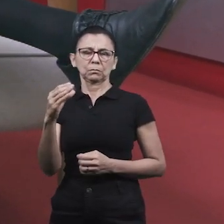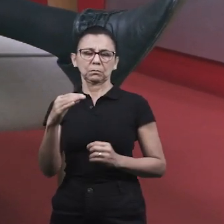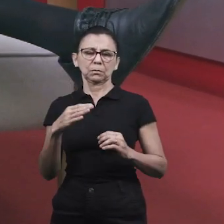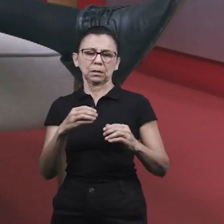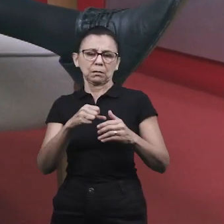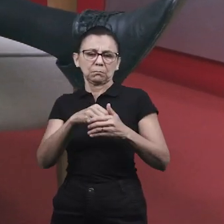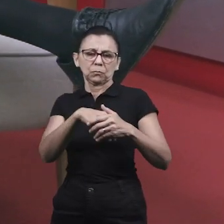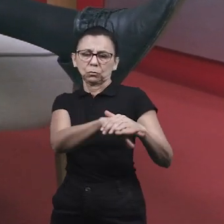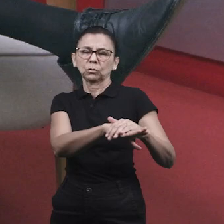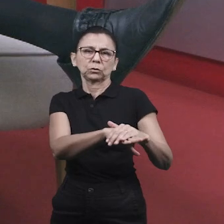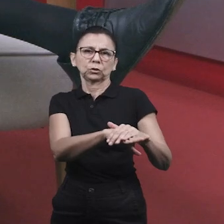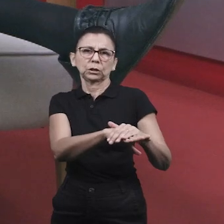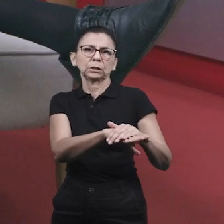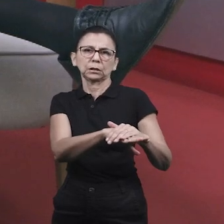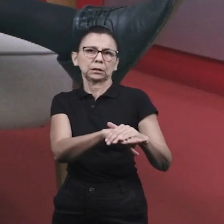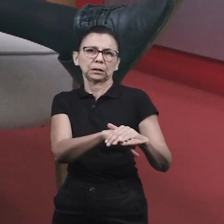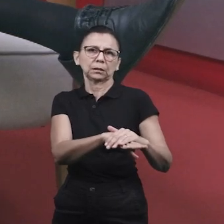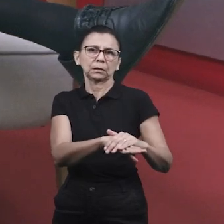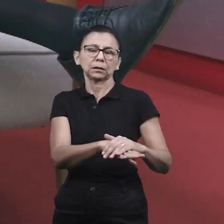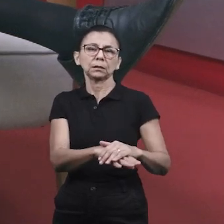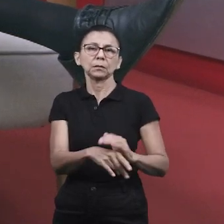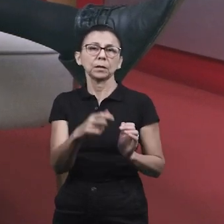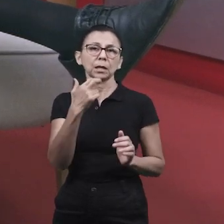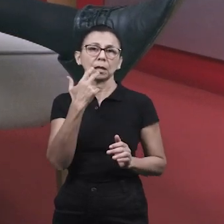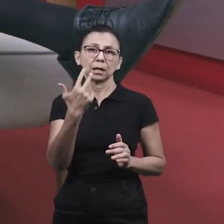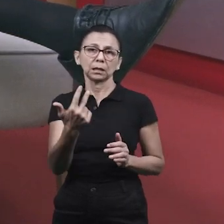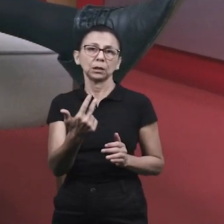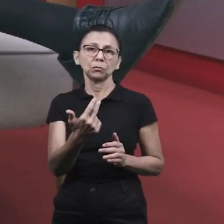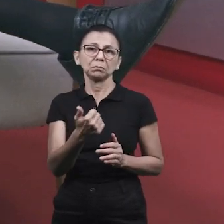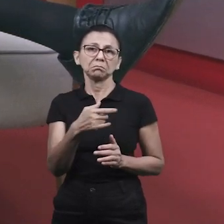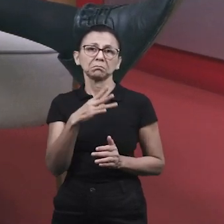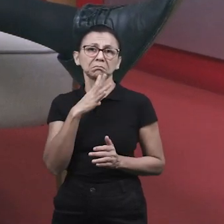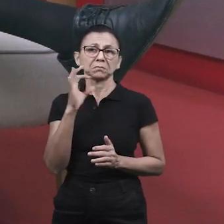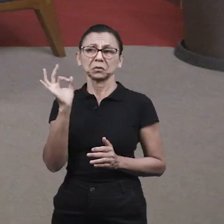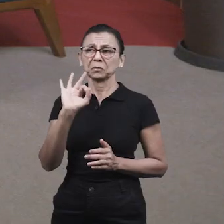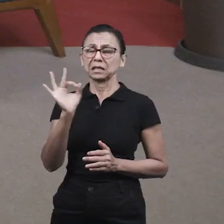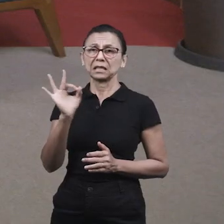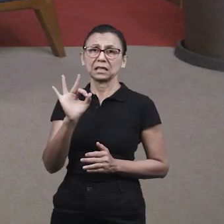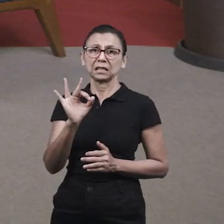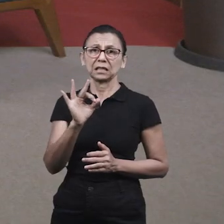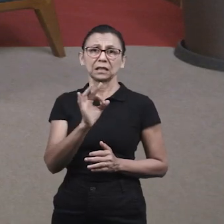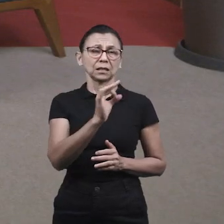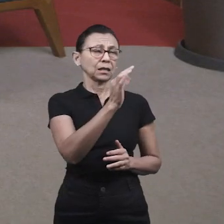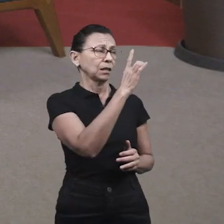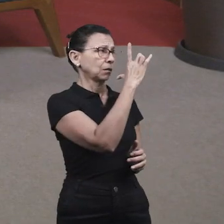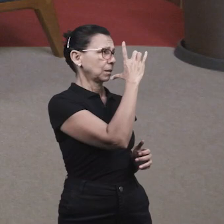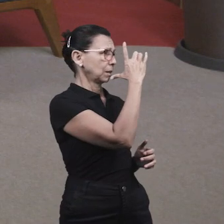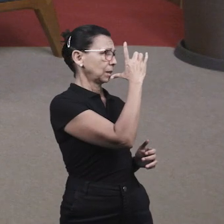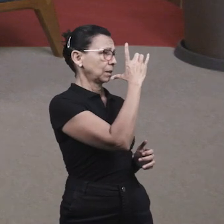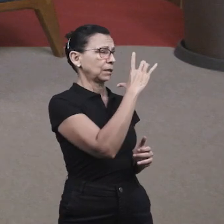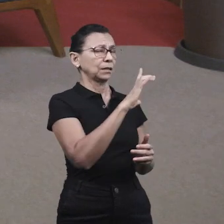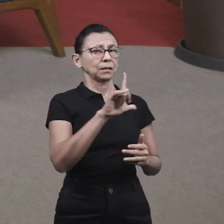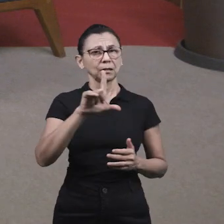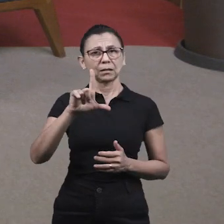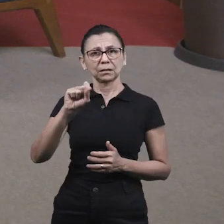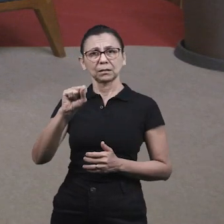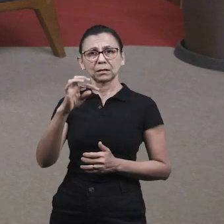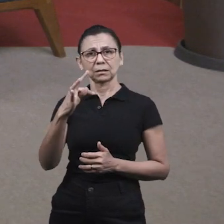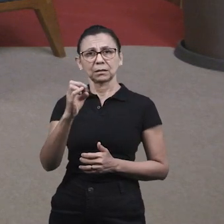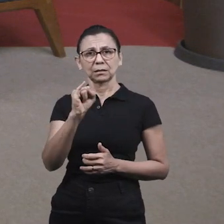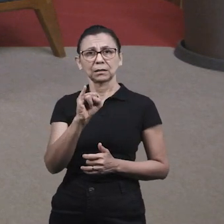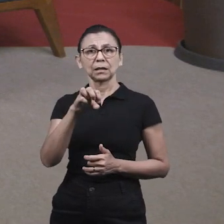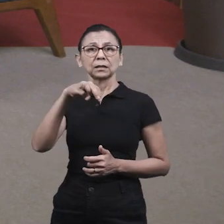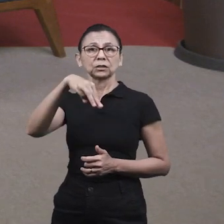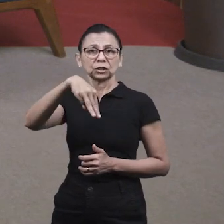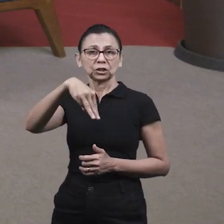Donc les gens, avant cela, la Bible était restreinte dans certains endroits, dans une langue que personne ne